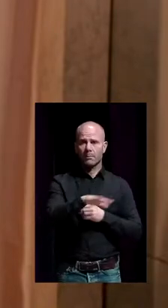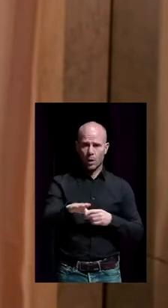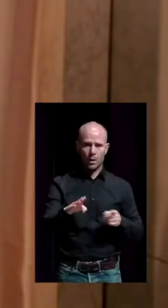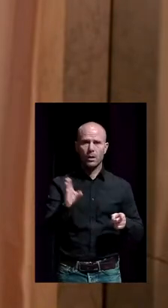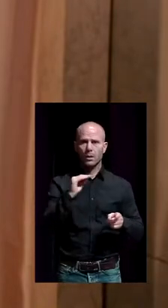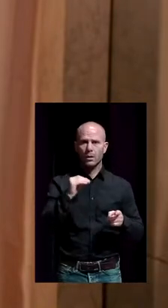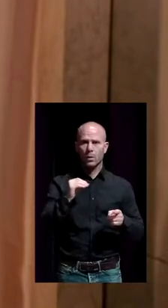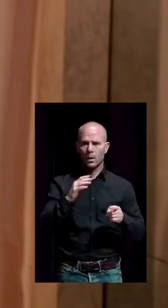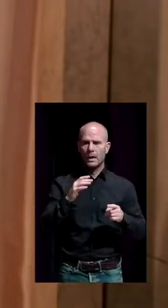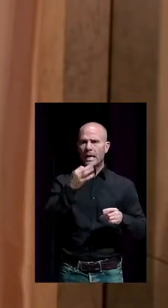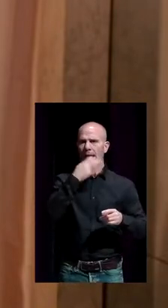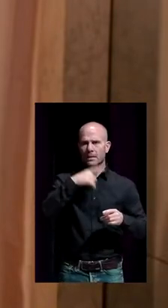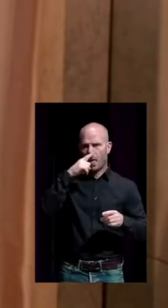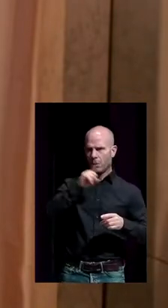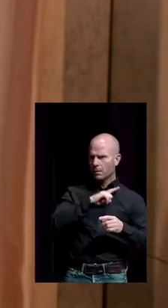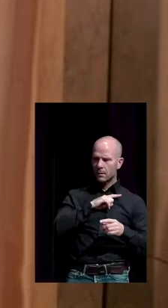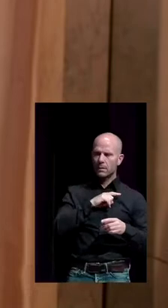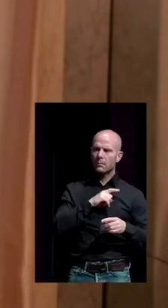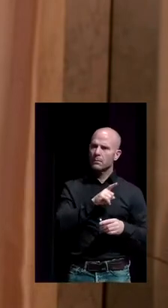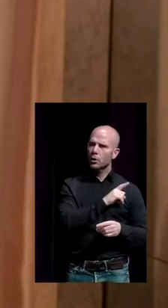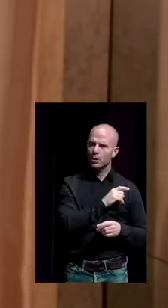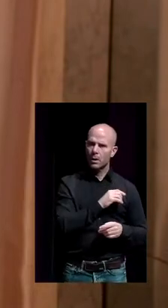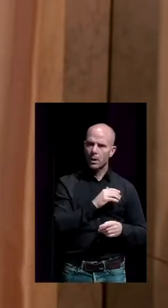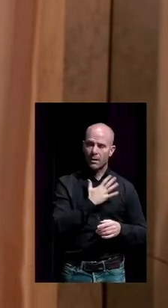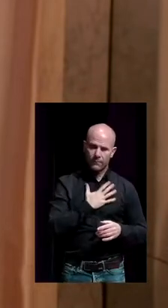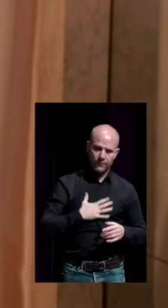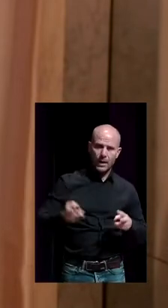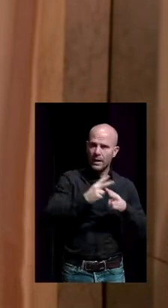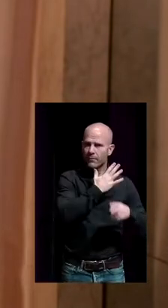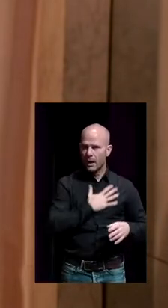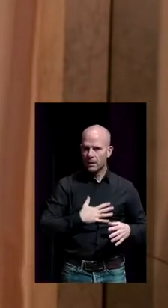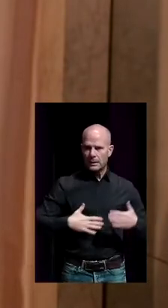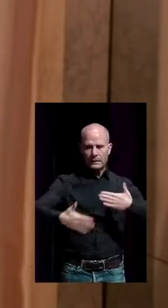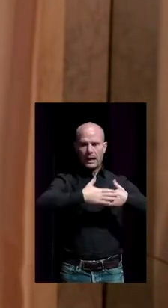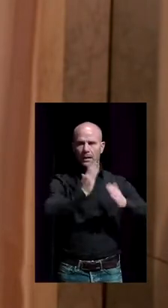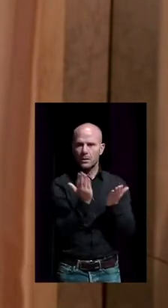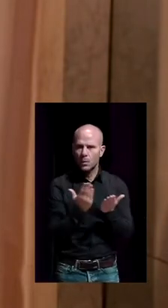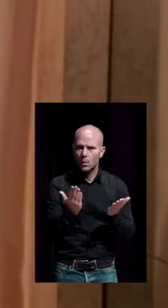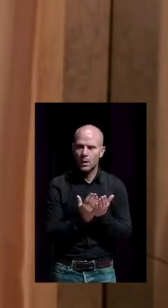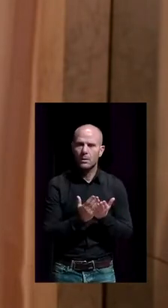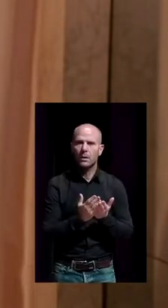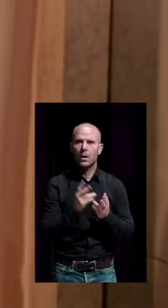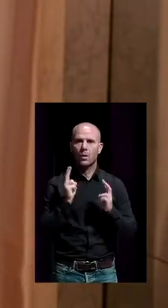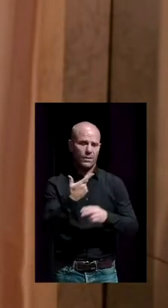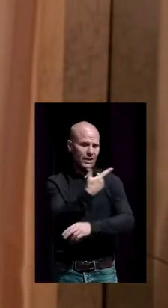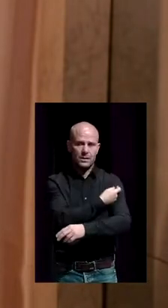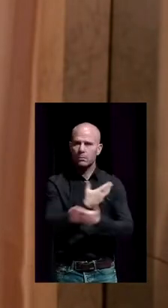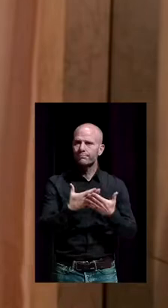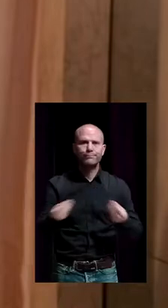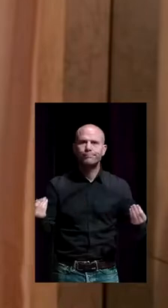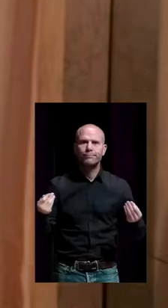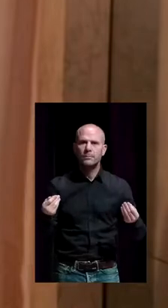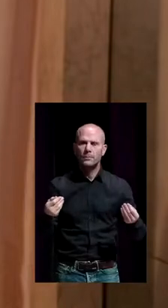ökad utsatthet, ökad fattigdom, stängda skolor och uteblivna vaccinationer